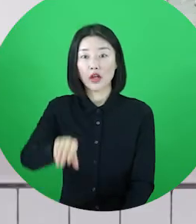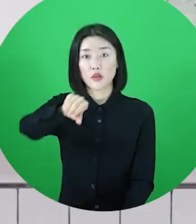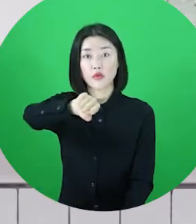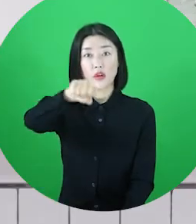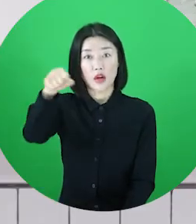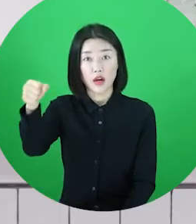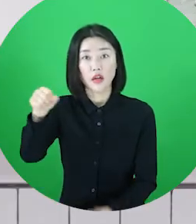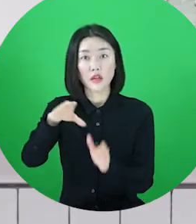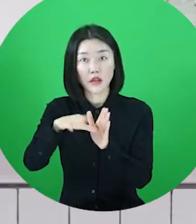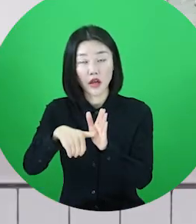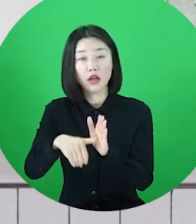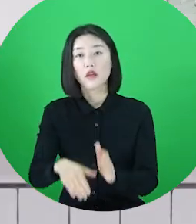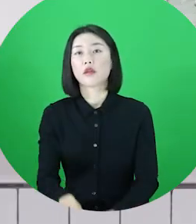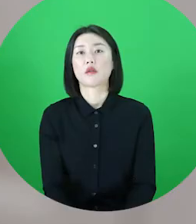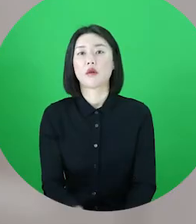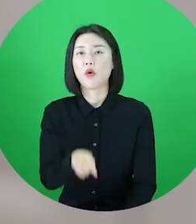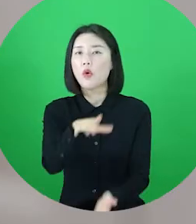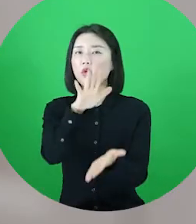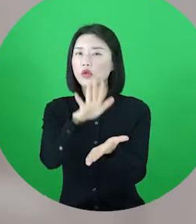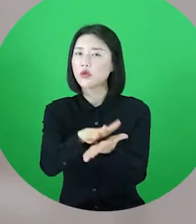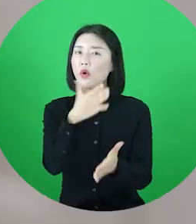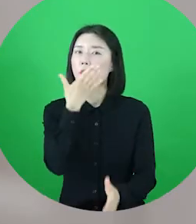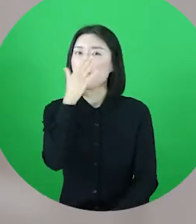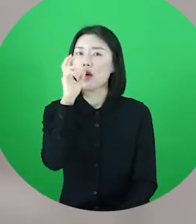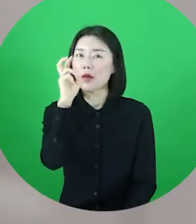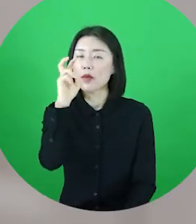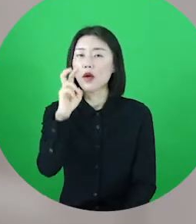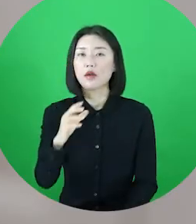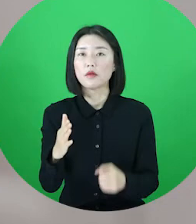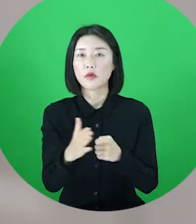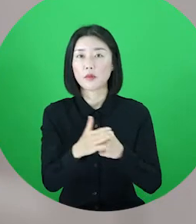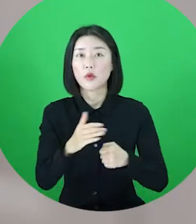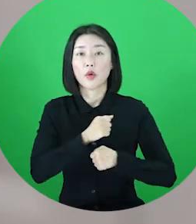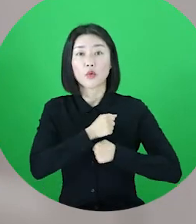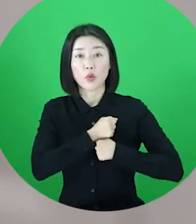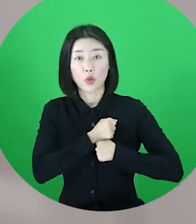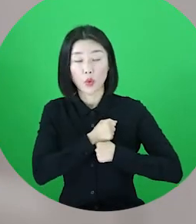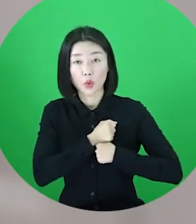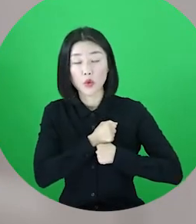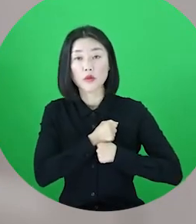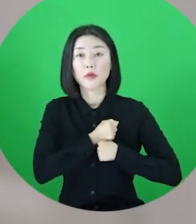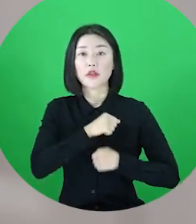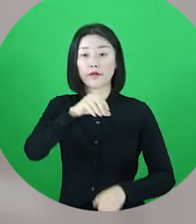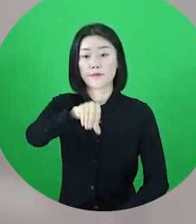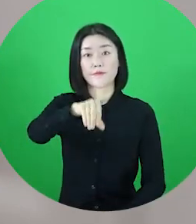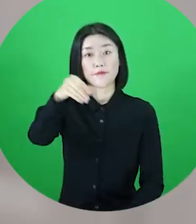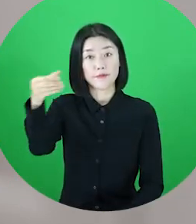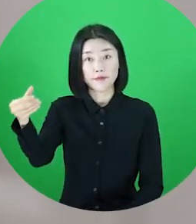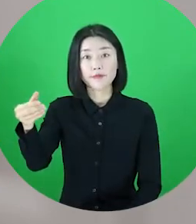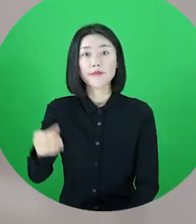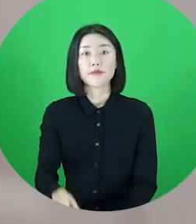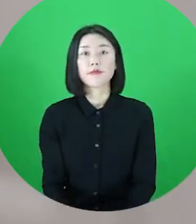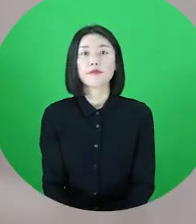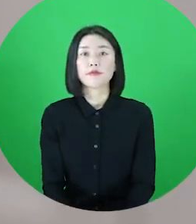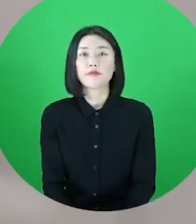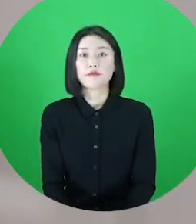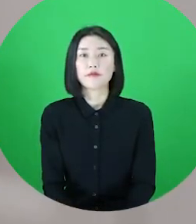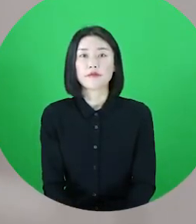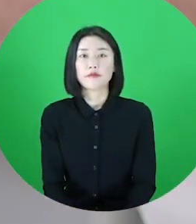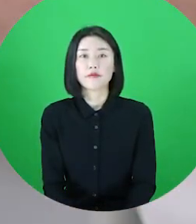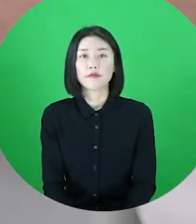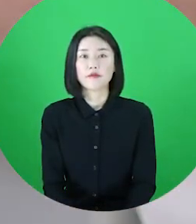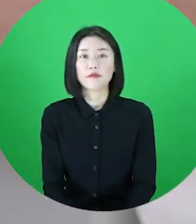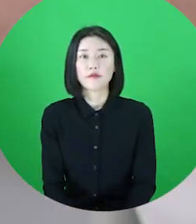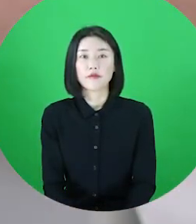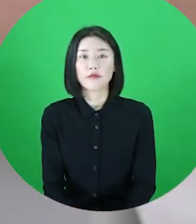그리고 뚜껑을 열어볼게요. 뚜껑은 뜨거울 수 있으니까 조심히 열어야 돼요.